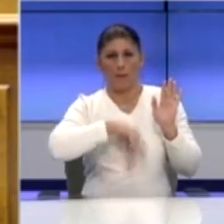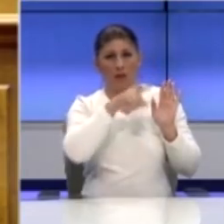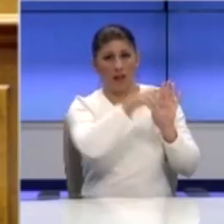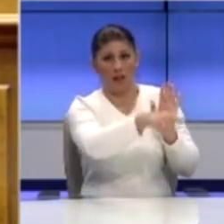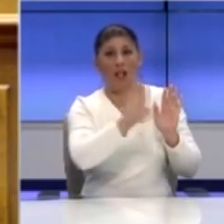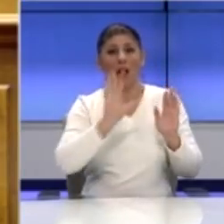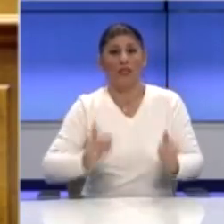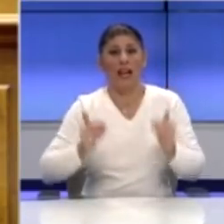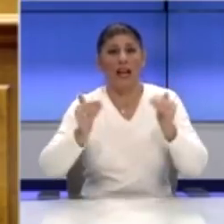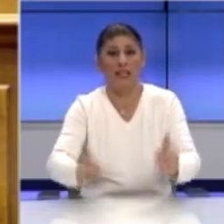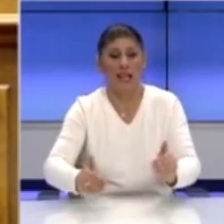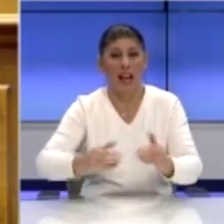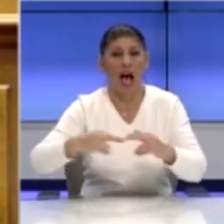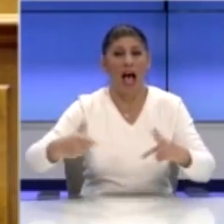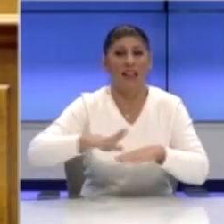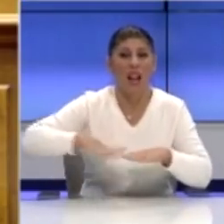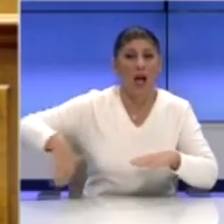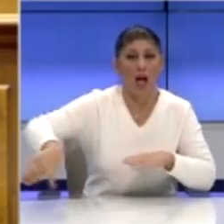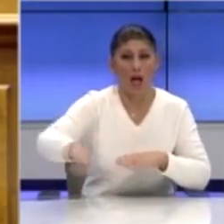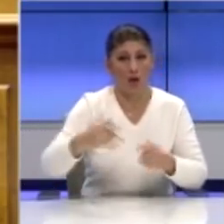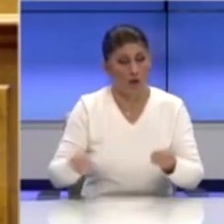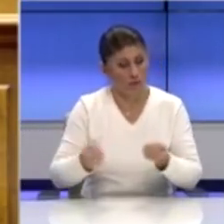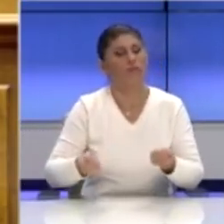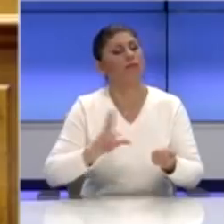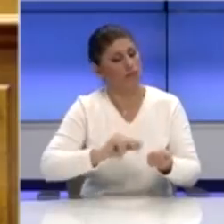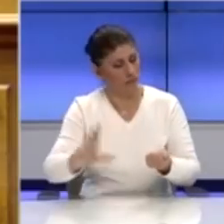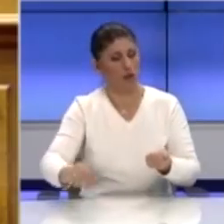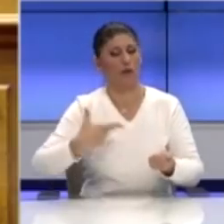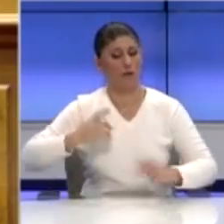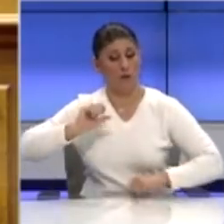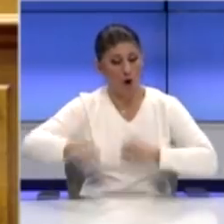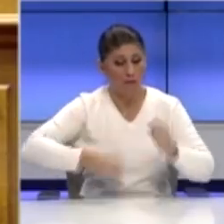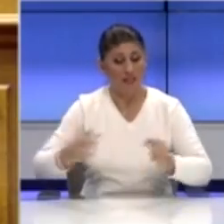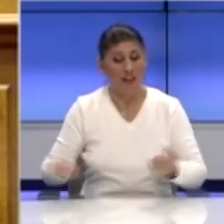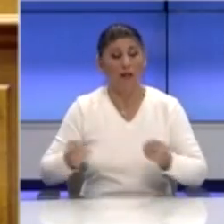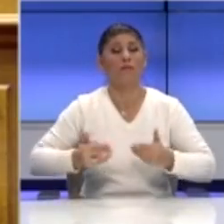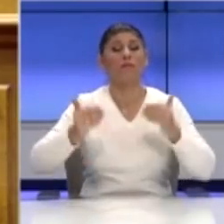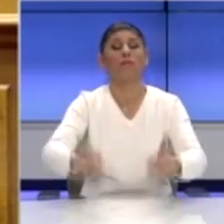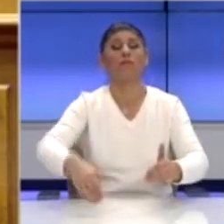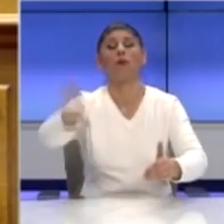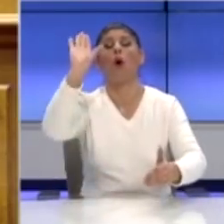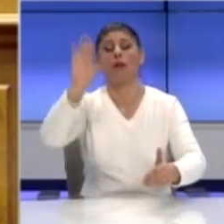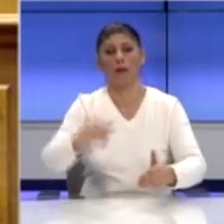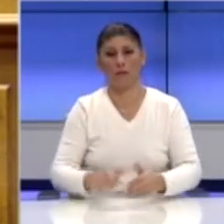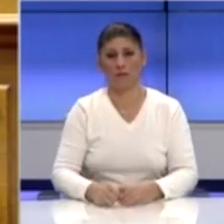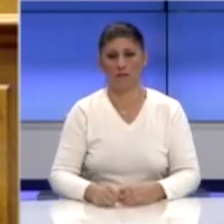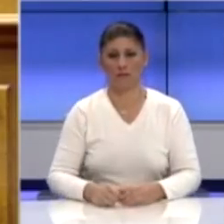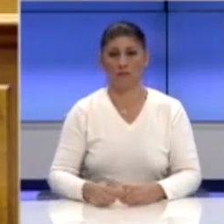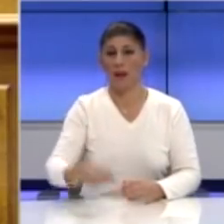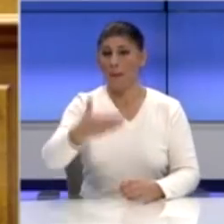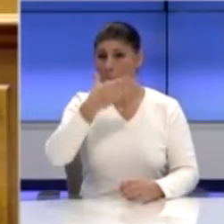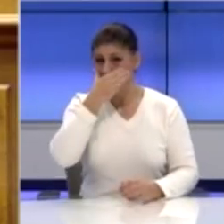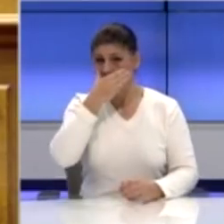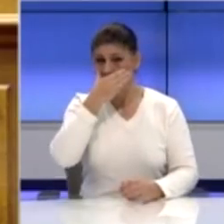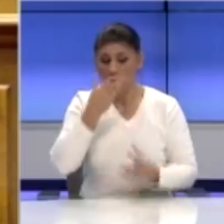δεν αναστέλλετε το αντιλαϊκό σας έργο, έτσι και οι αγώνες των εργαζομένων δεν αναστέλλονται. Η μάσκα